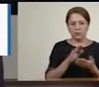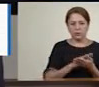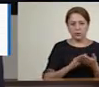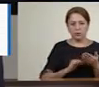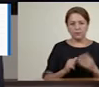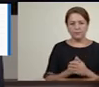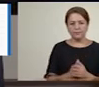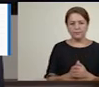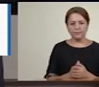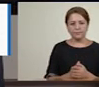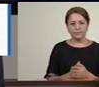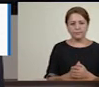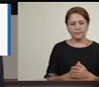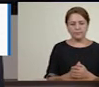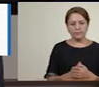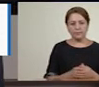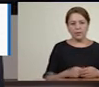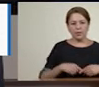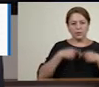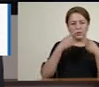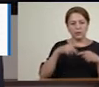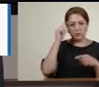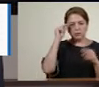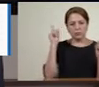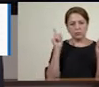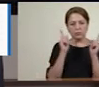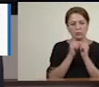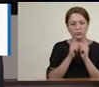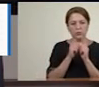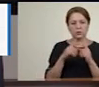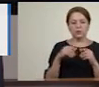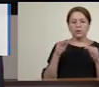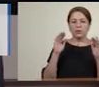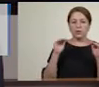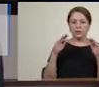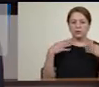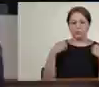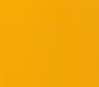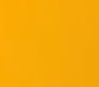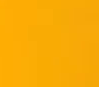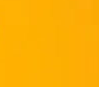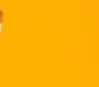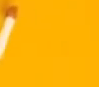yozib qo'ying. Keyingi darslarda ko'rishguncha salomat bo'ling.